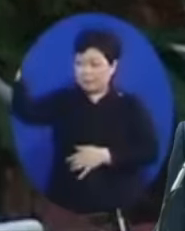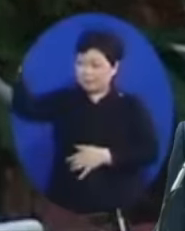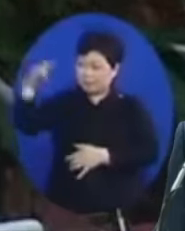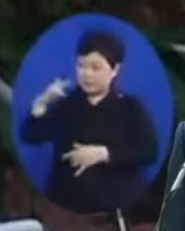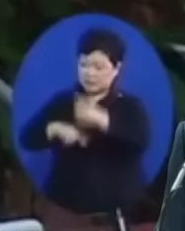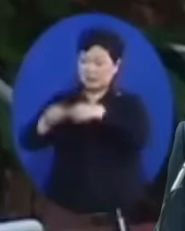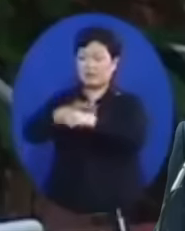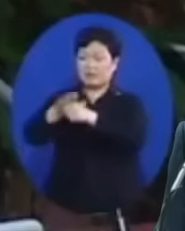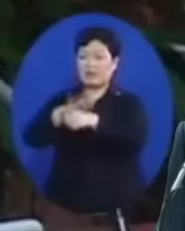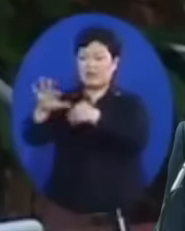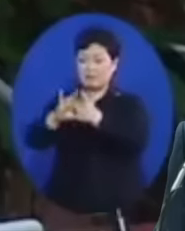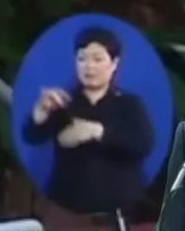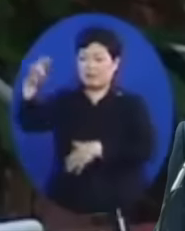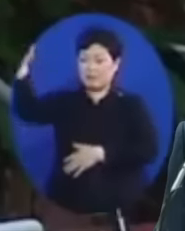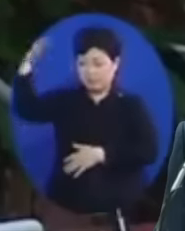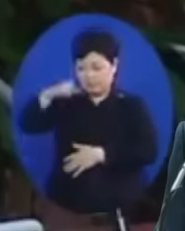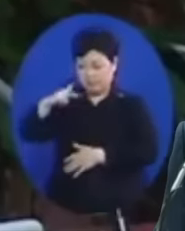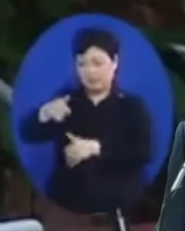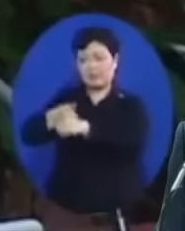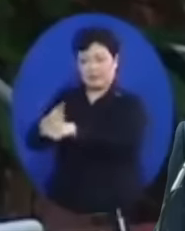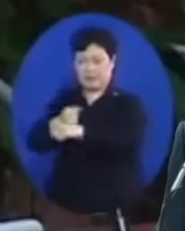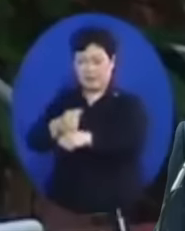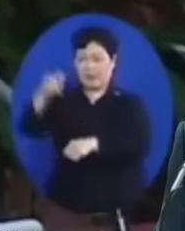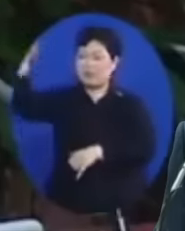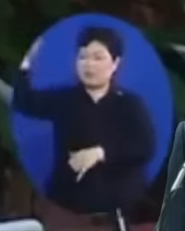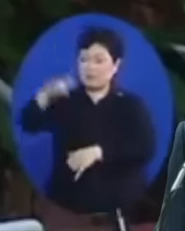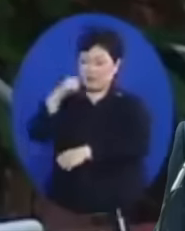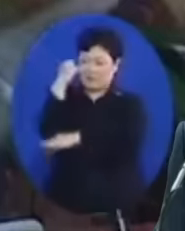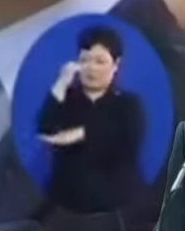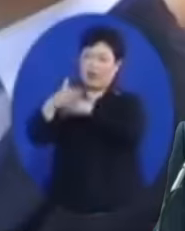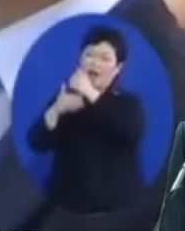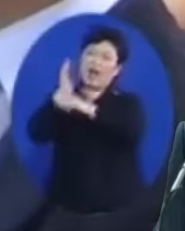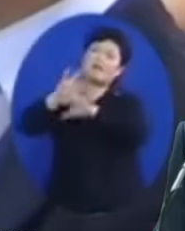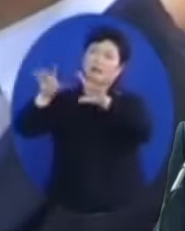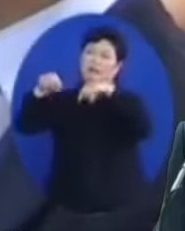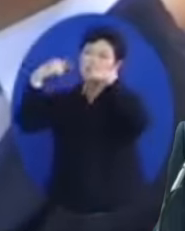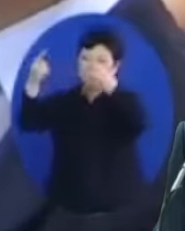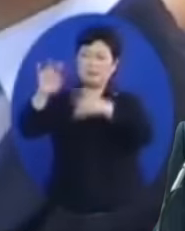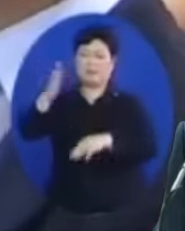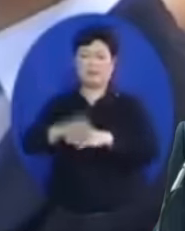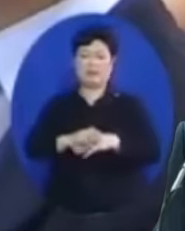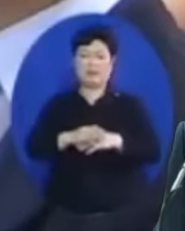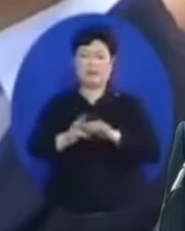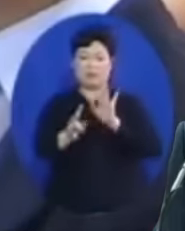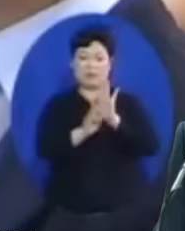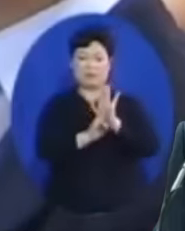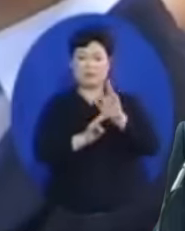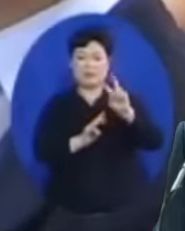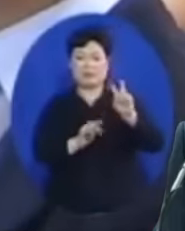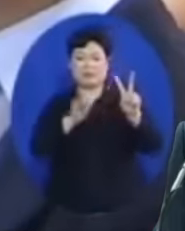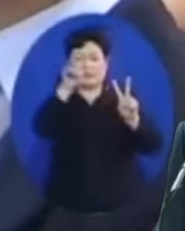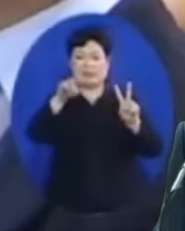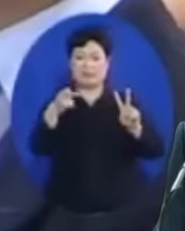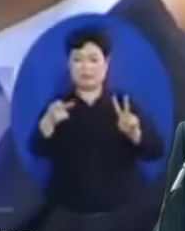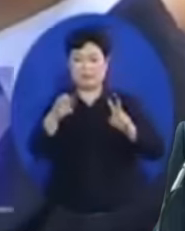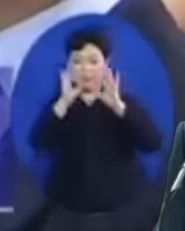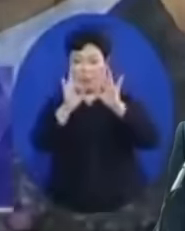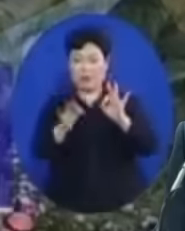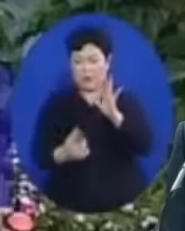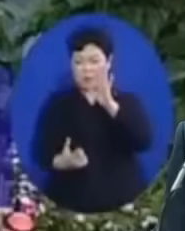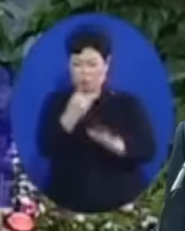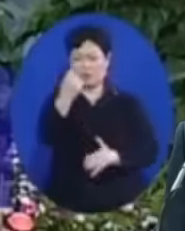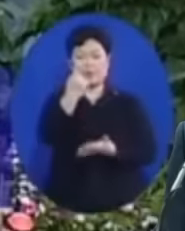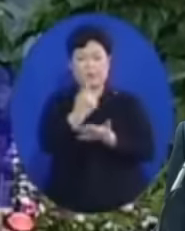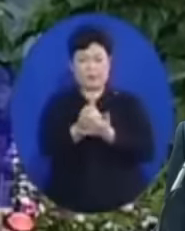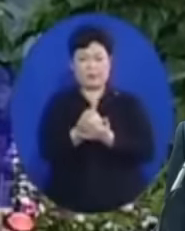우리가 사랑하는 곳을 찾아갑니다. 빛이 있는 근원인 하늘나라로 찾아가게 되는 것입니다. 요한계시록 22장 12절에 보라 내가 속히